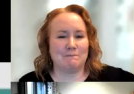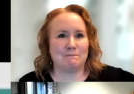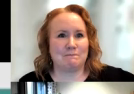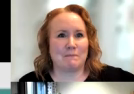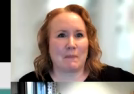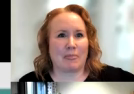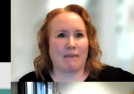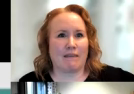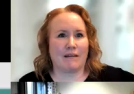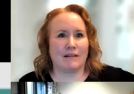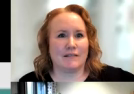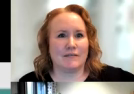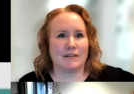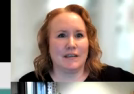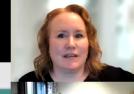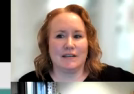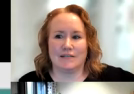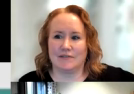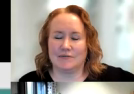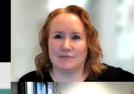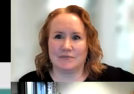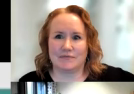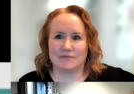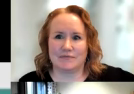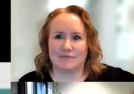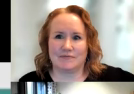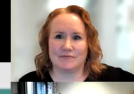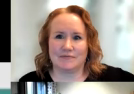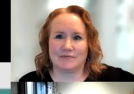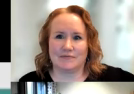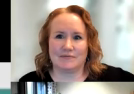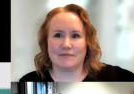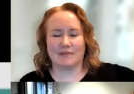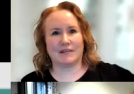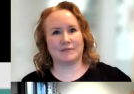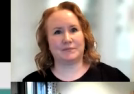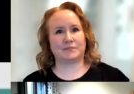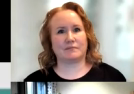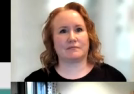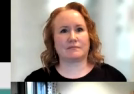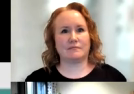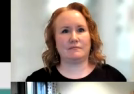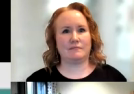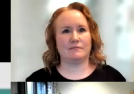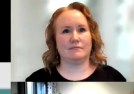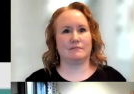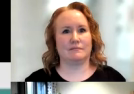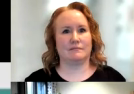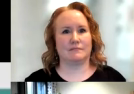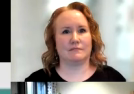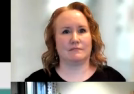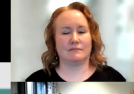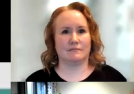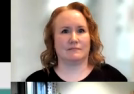Jeg tror ikke jeg skal gå inn på å kommentere det. Det bestemt at I Norge så skal webdirektivet